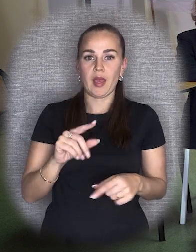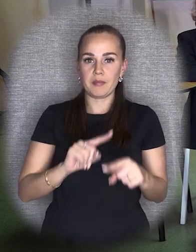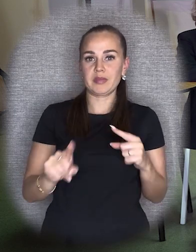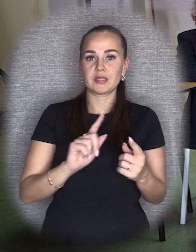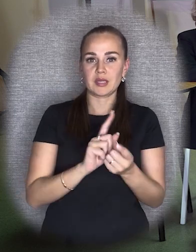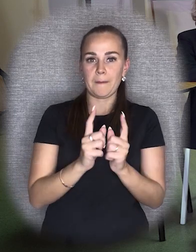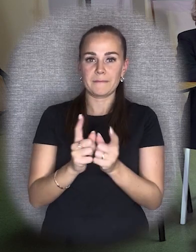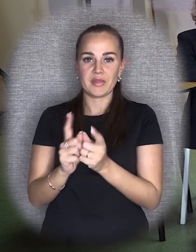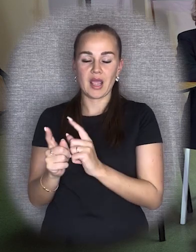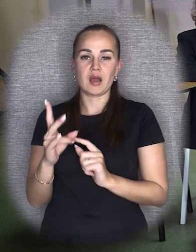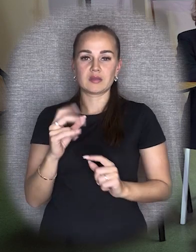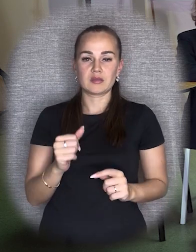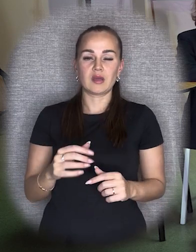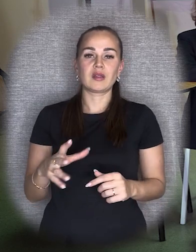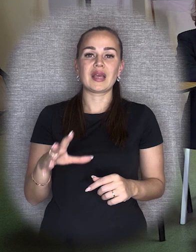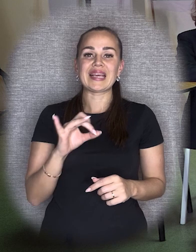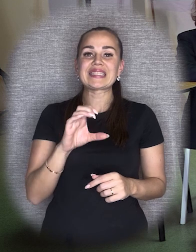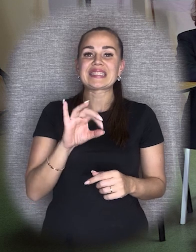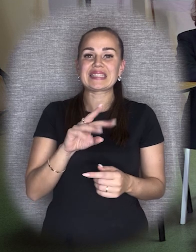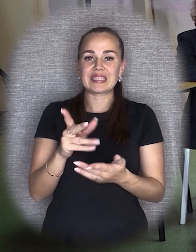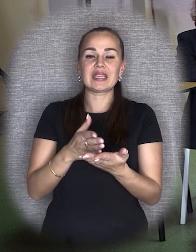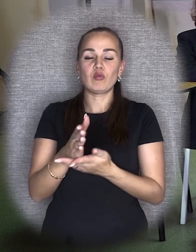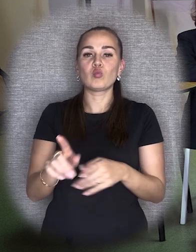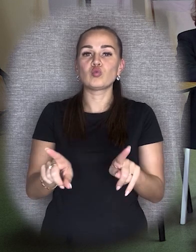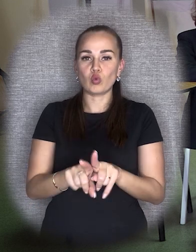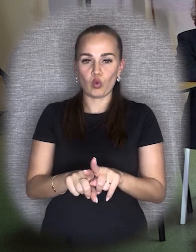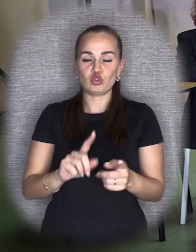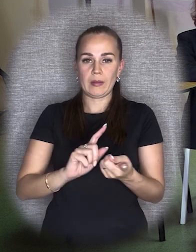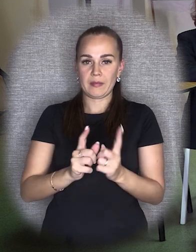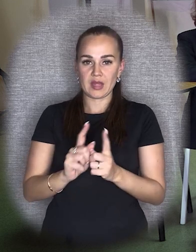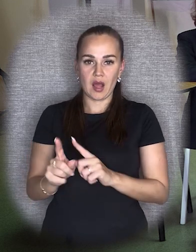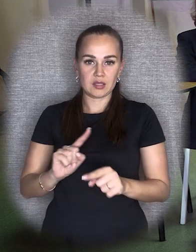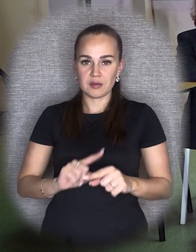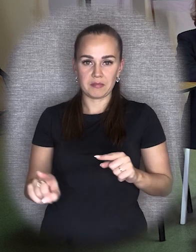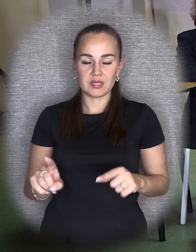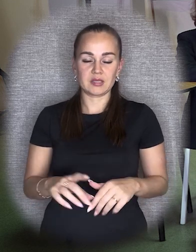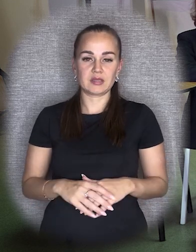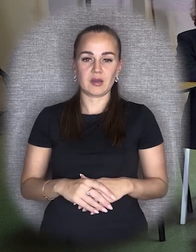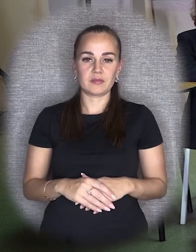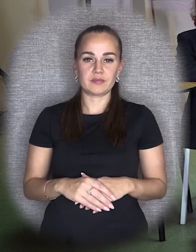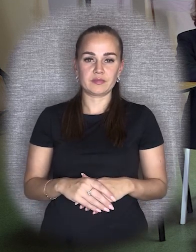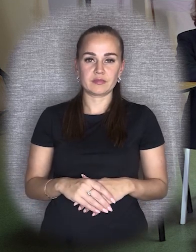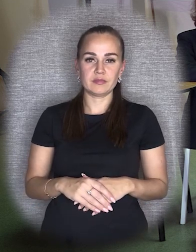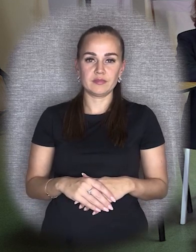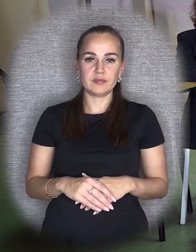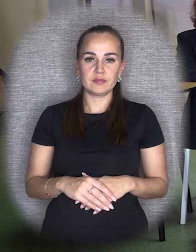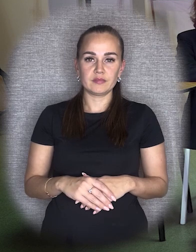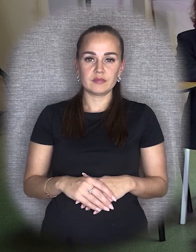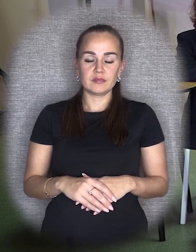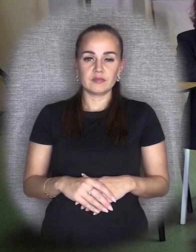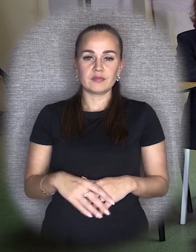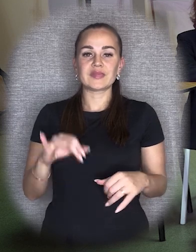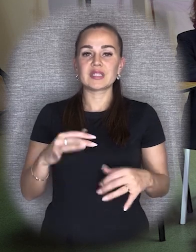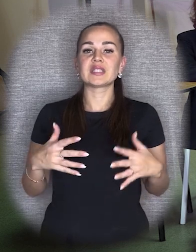умудрялась реагировать на все эти стилистические и социальные изменения невероятным образом. Поэтому